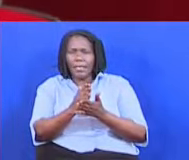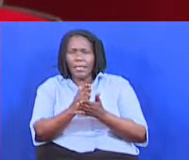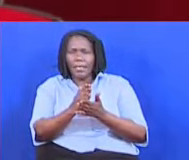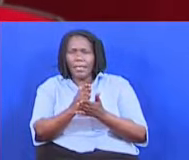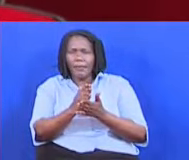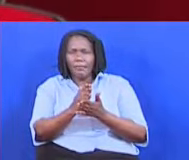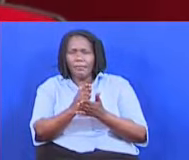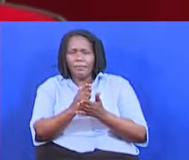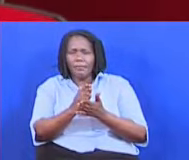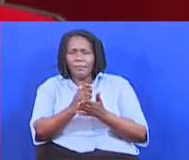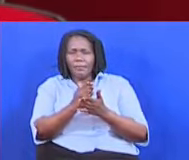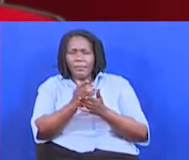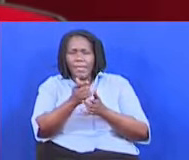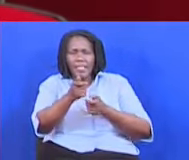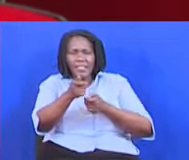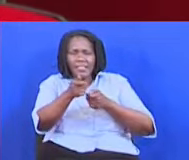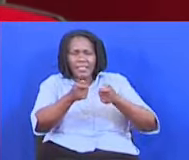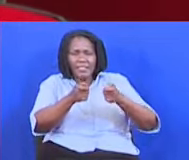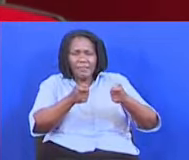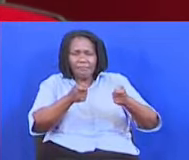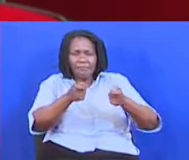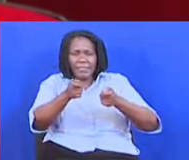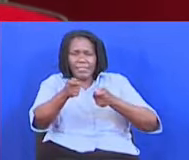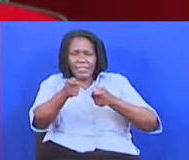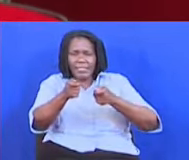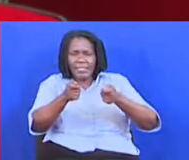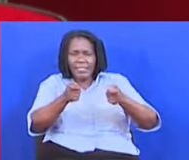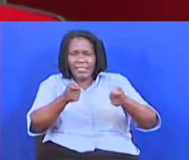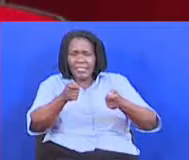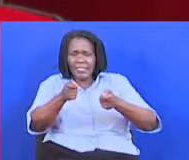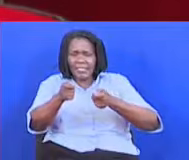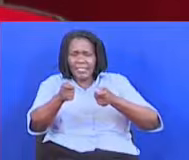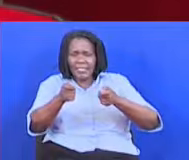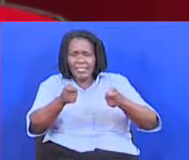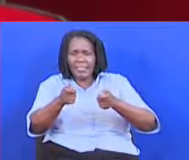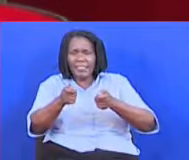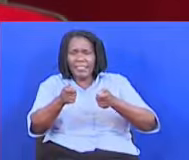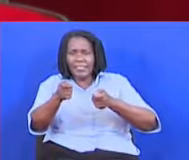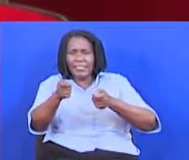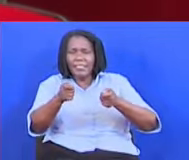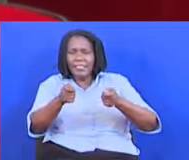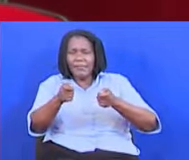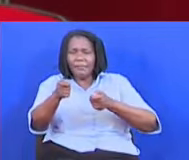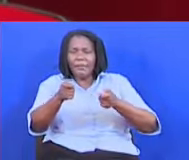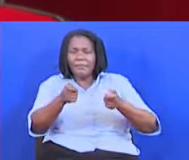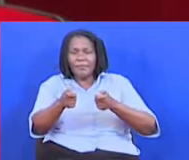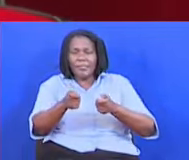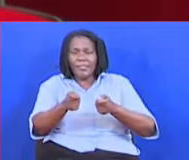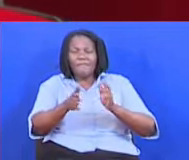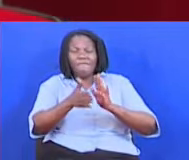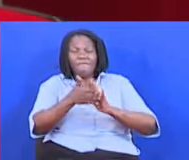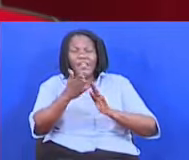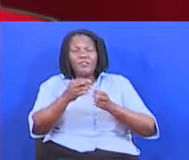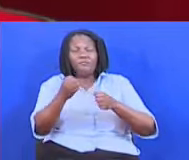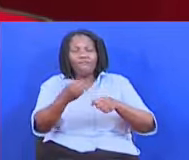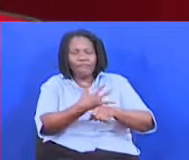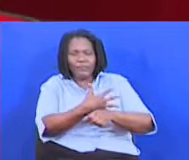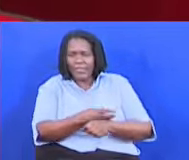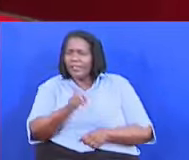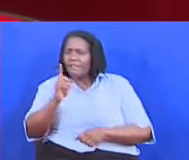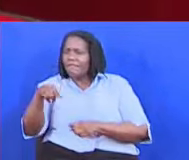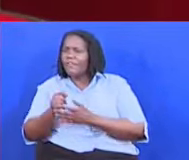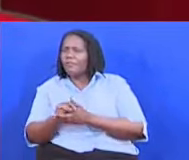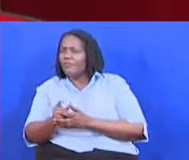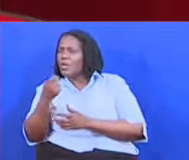kusababisha kansa, kama vile viatilifu vyenye sumu ambavyo vimepigwa marufuku lakini